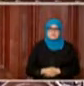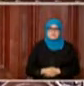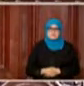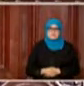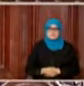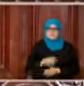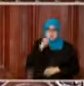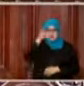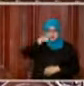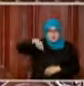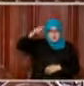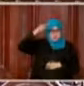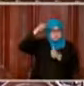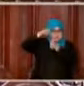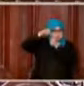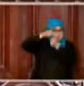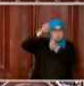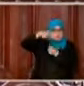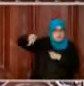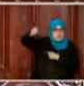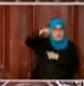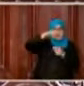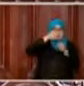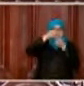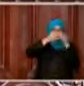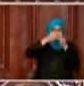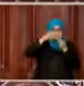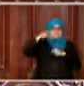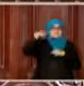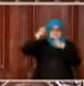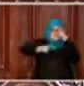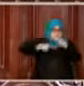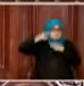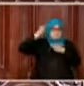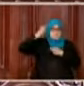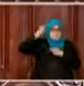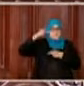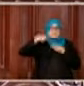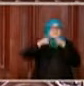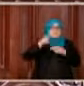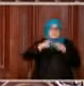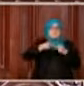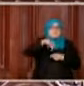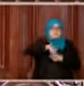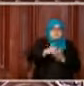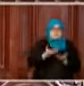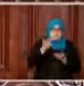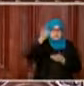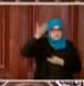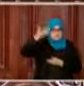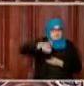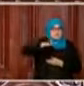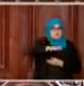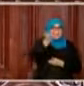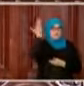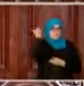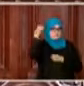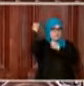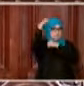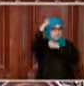وليستحضر الجميع في كل آن وحين شهداء الثورة